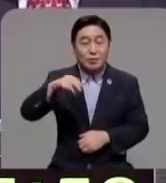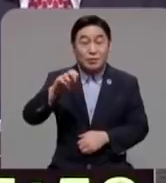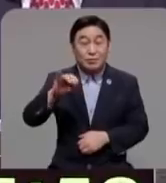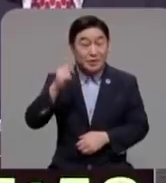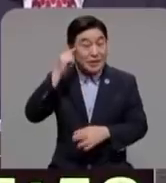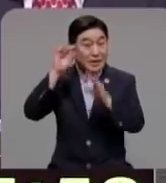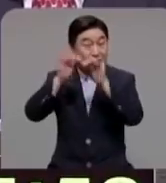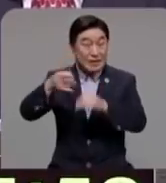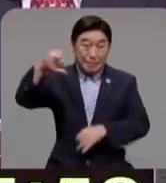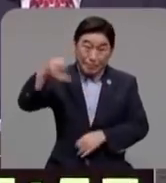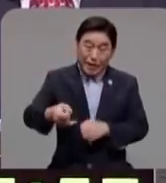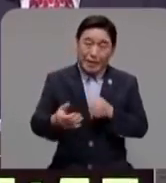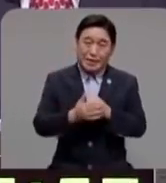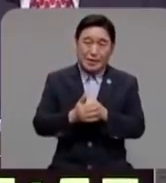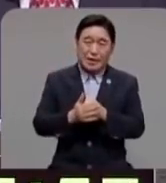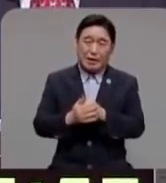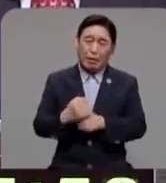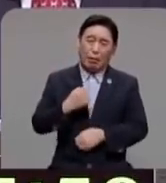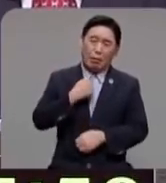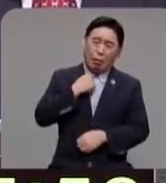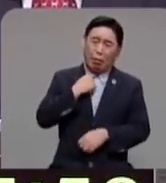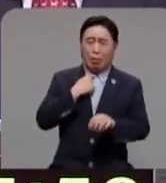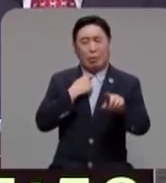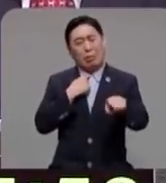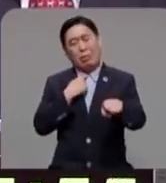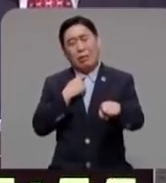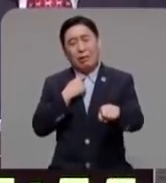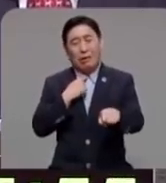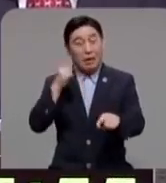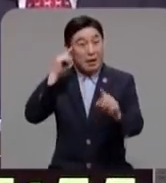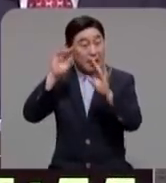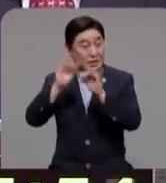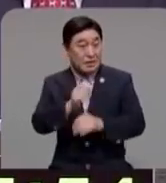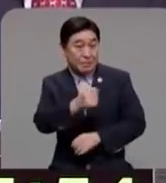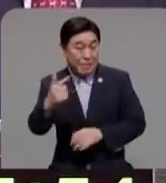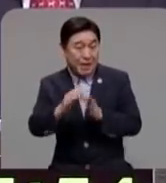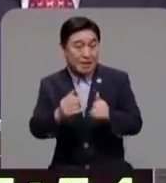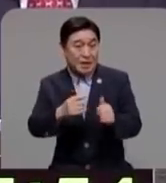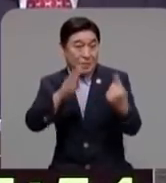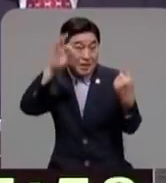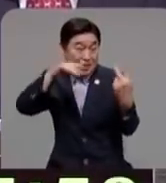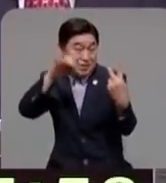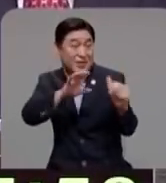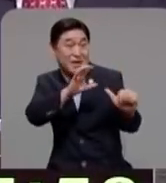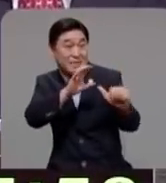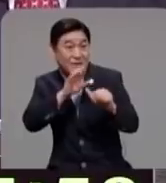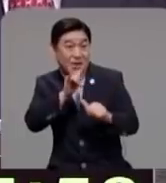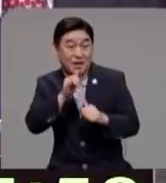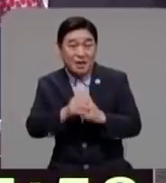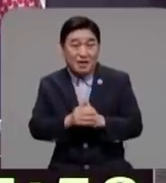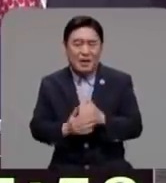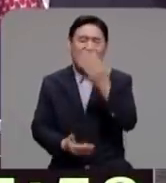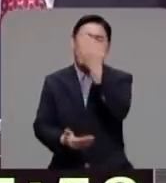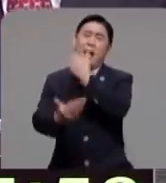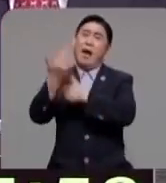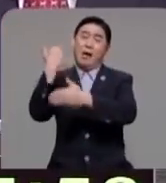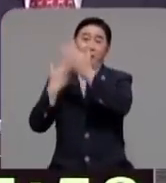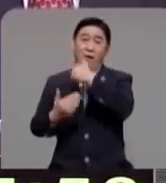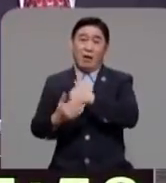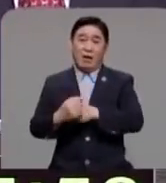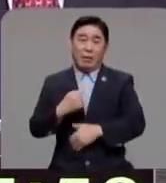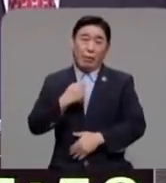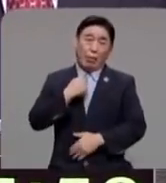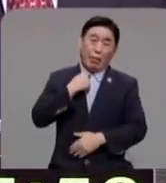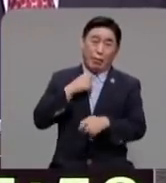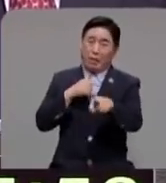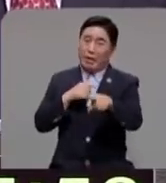지지율 비호감도가 그게 예. 지지율이 높은 후보한테 그게 적용이 되는 겁니다. 아니요. 과거에 예.